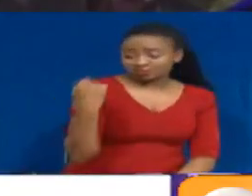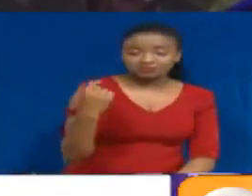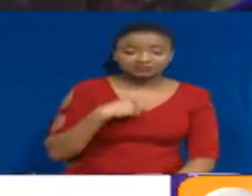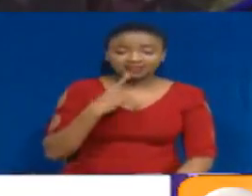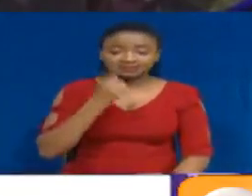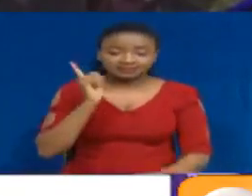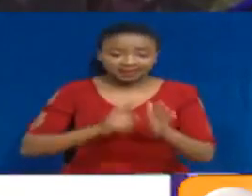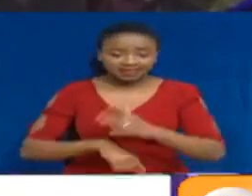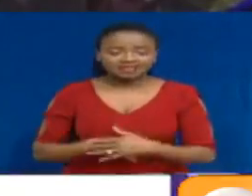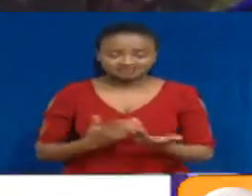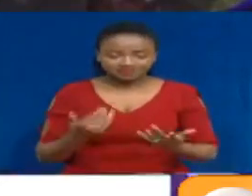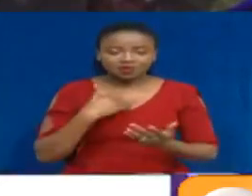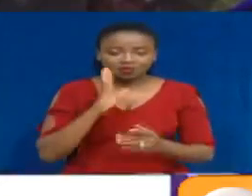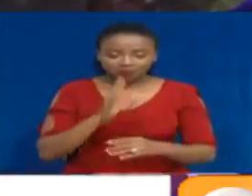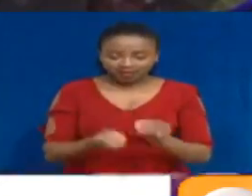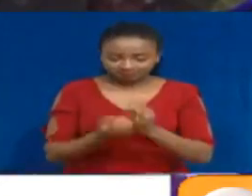ninatoka hapa.